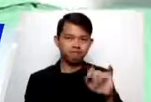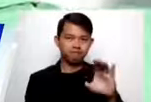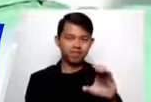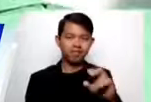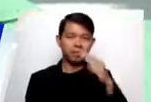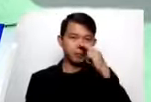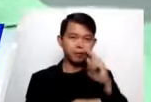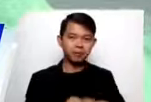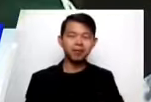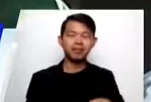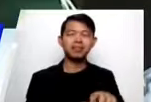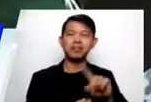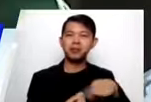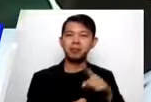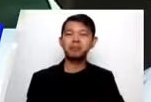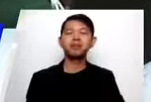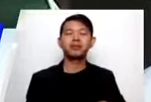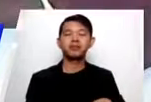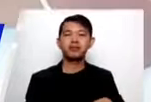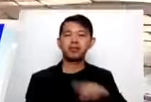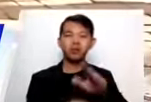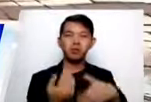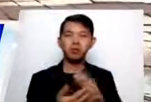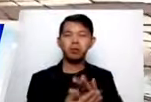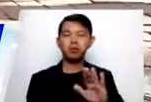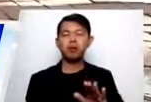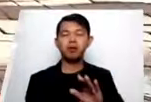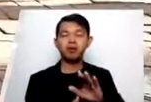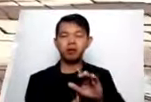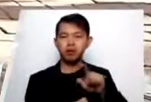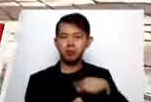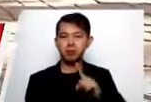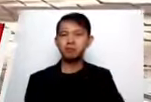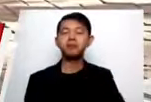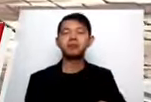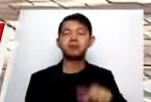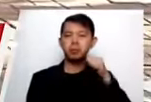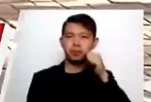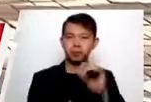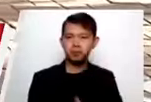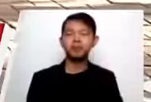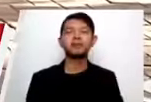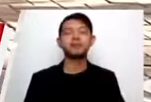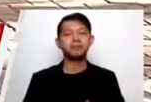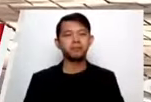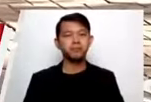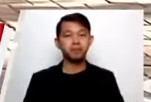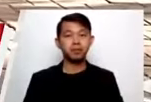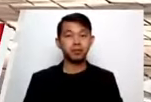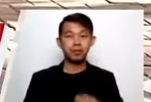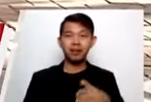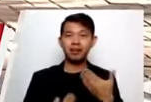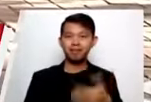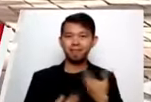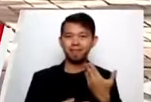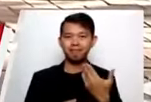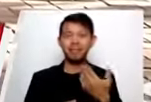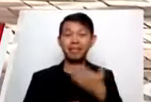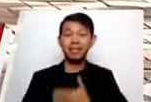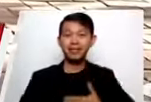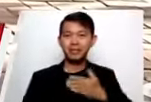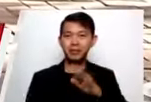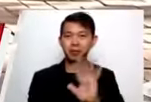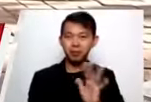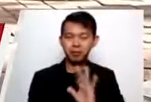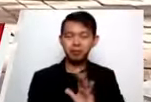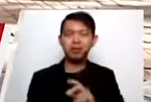Philippine adaptation ng isang Argentinian film. Masaya siya kahit na tungkol siya sa asawang, mag-asawang nag-aaway.